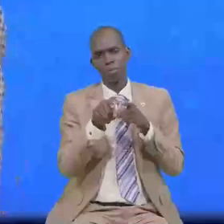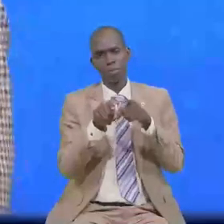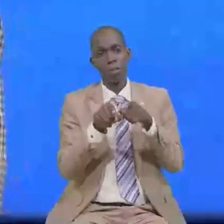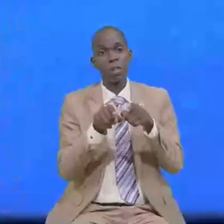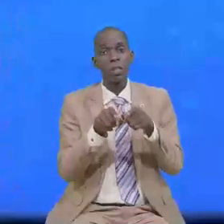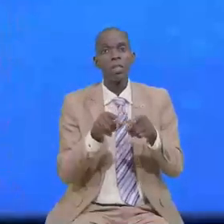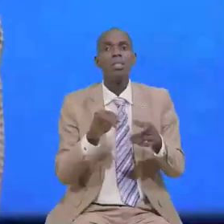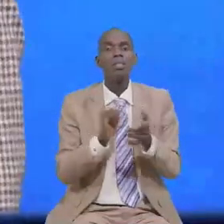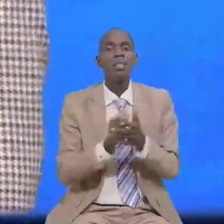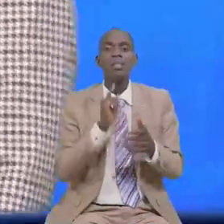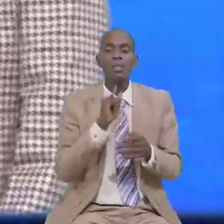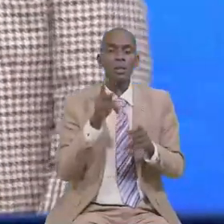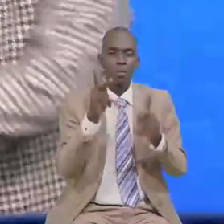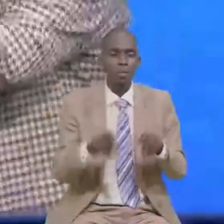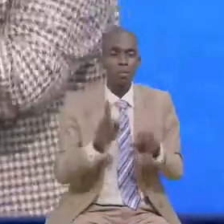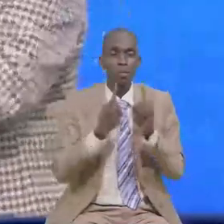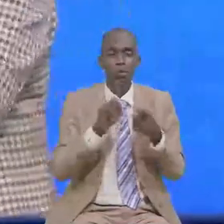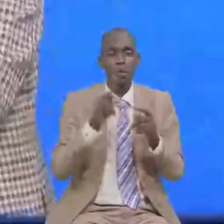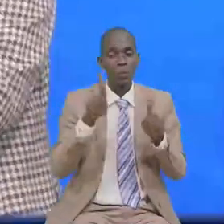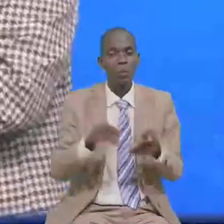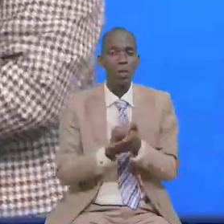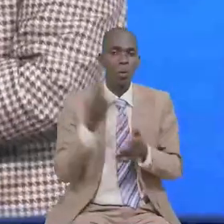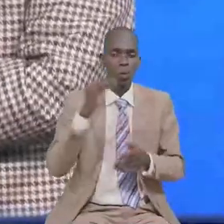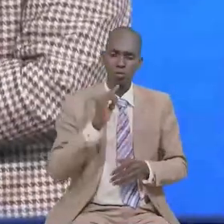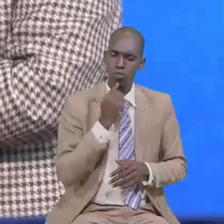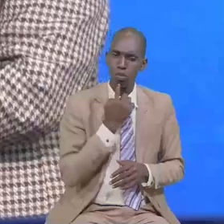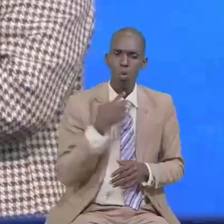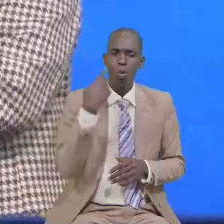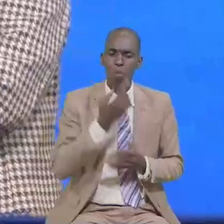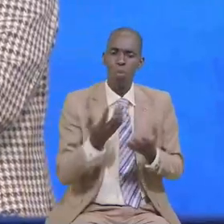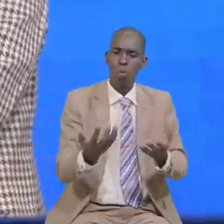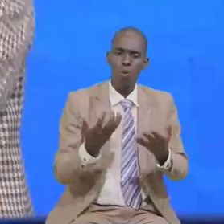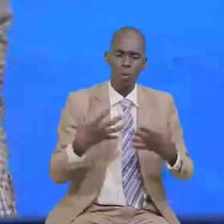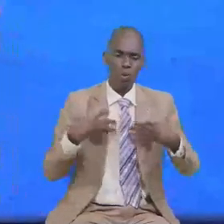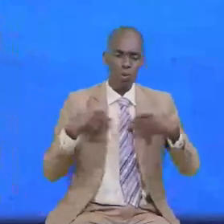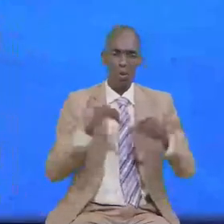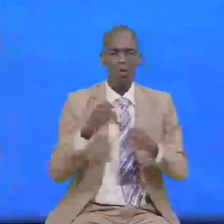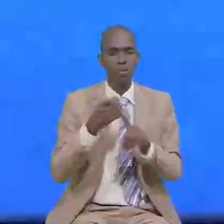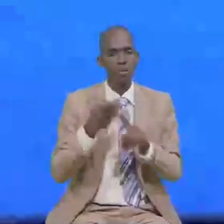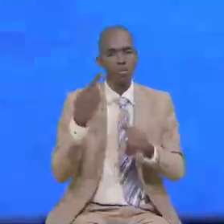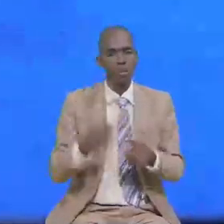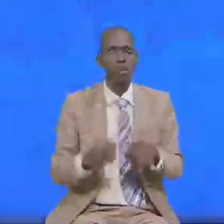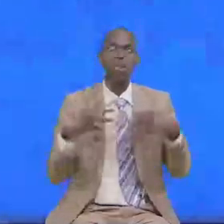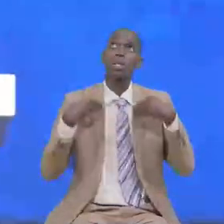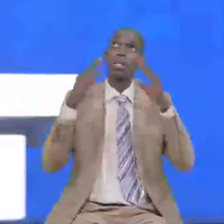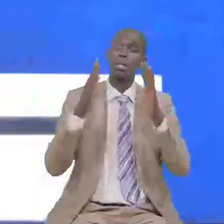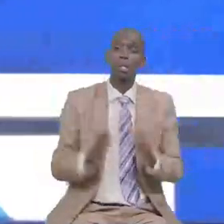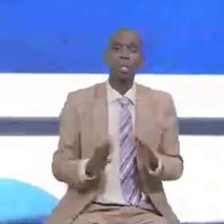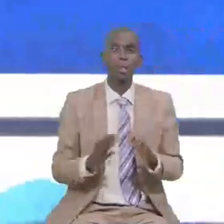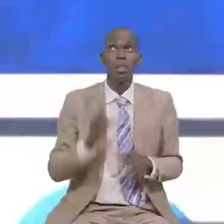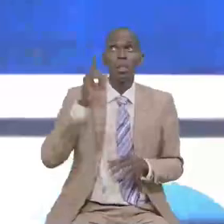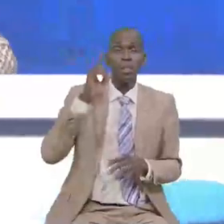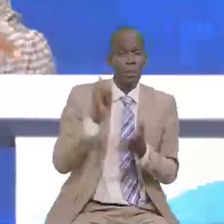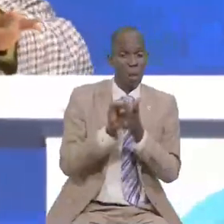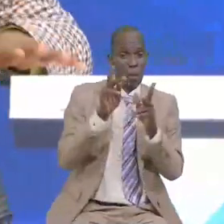Oui, c'est celui qui est sincère, qui est sérieux. Il veut être guéri par le guérisseur.